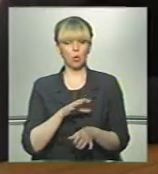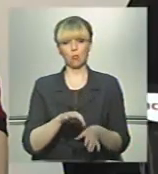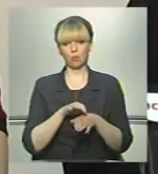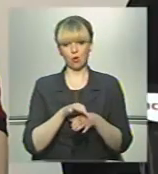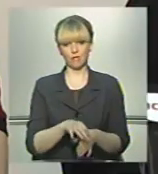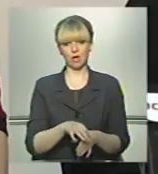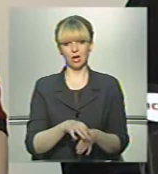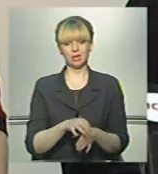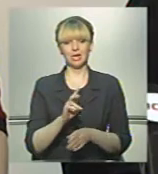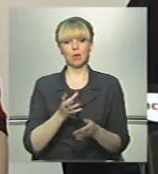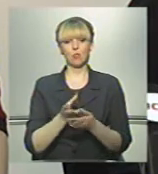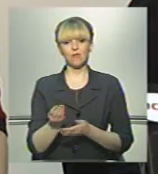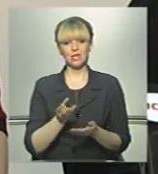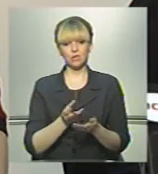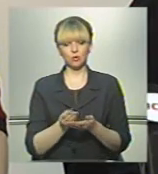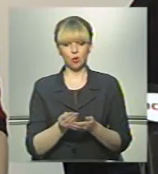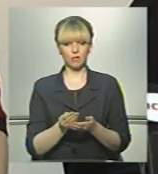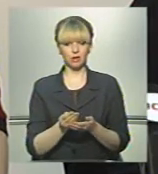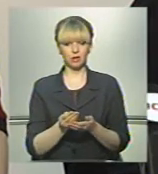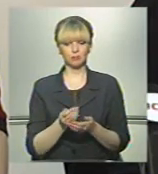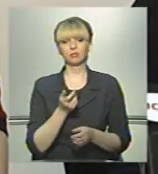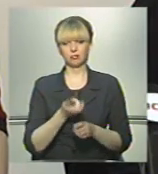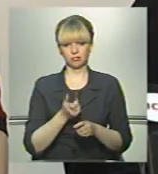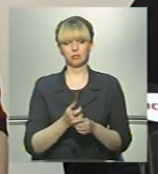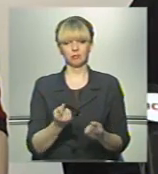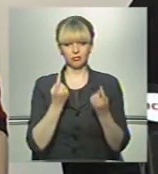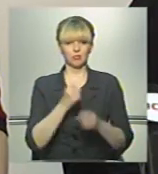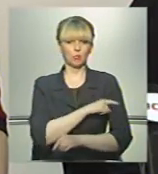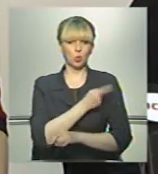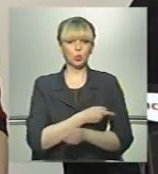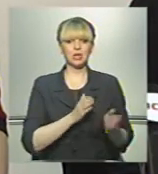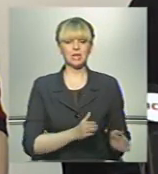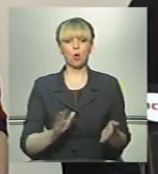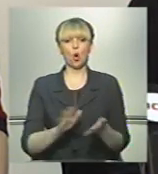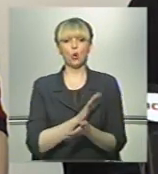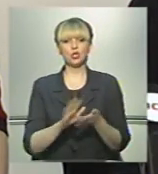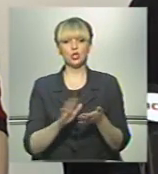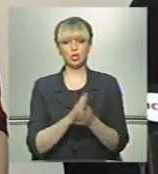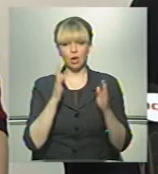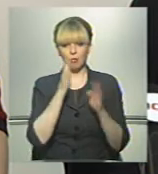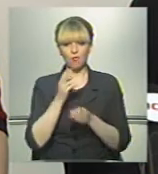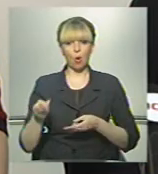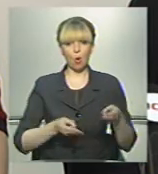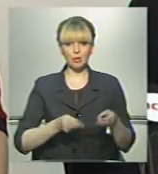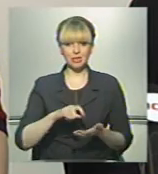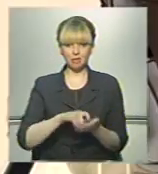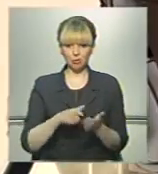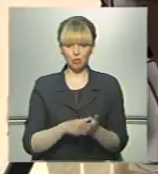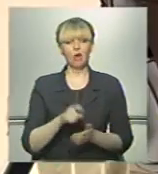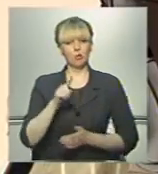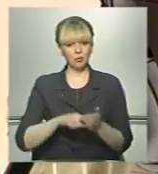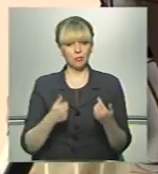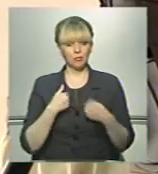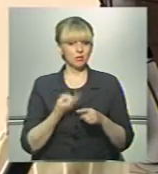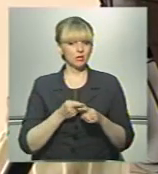проведено і профінансовано досить солідну і потужну систему очищення повітря операційного блоку. Повірте мені,